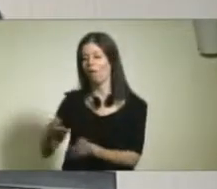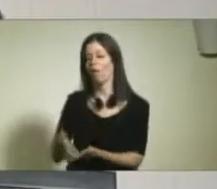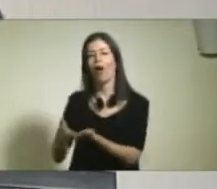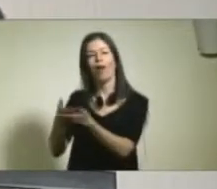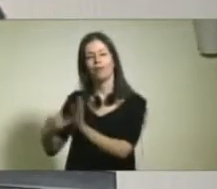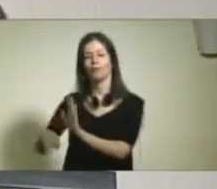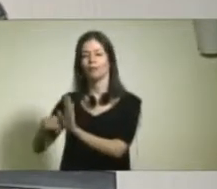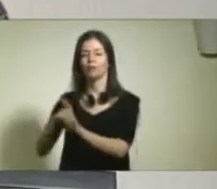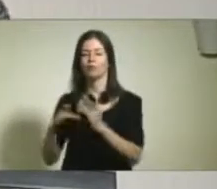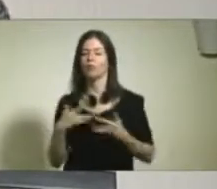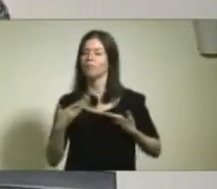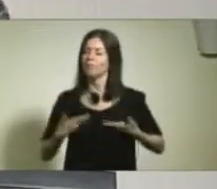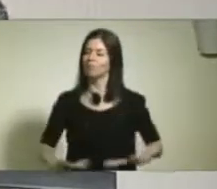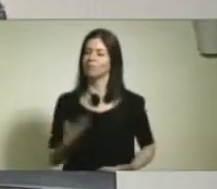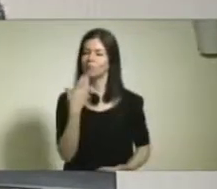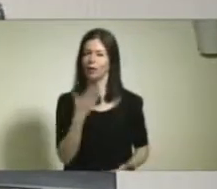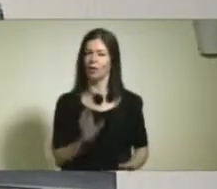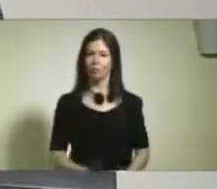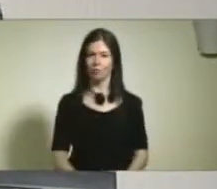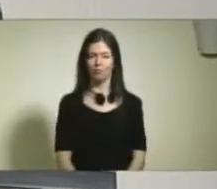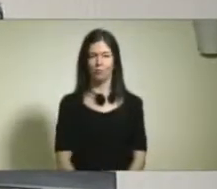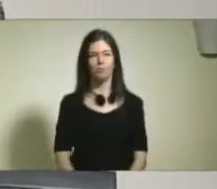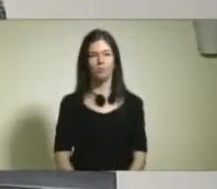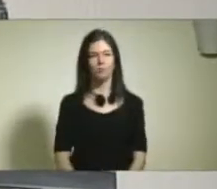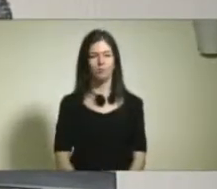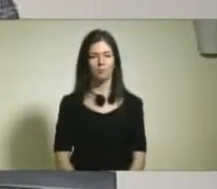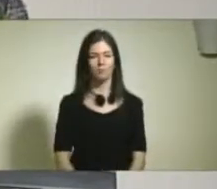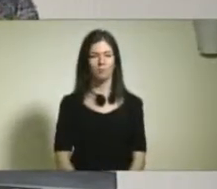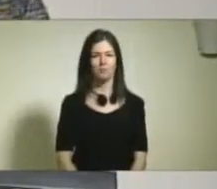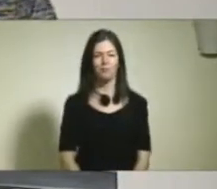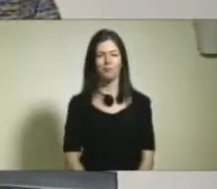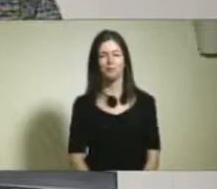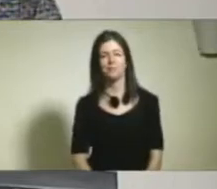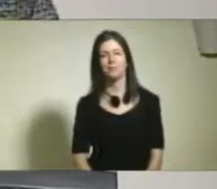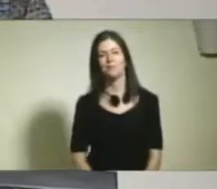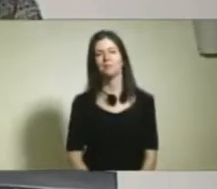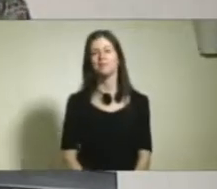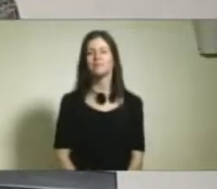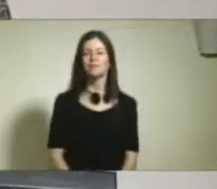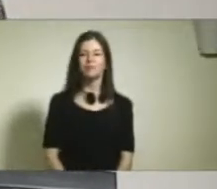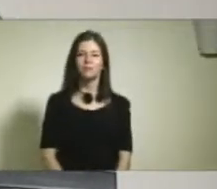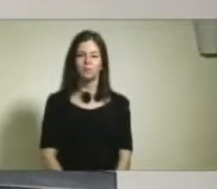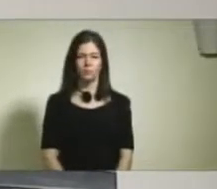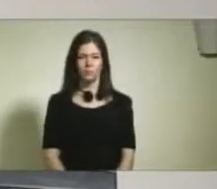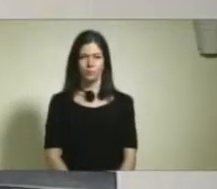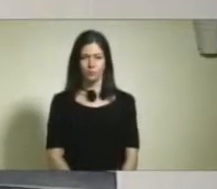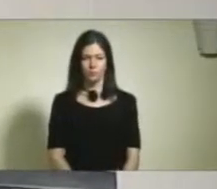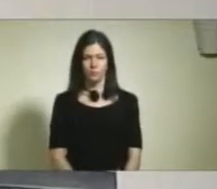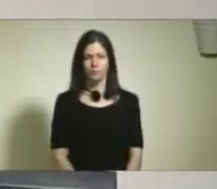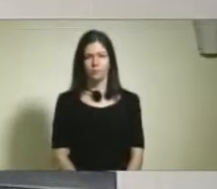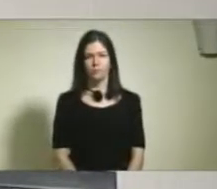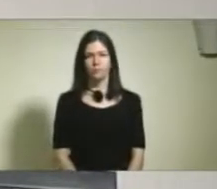ne pas être classé dans une catégorie. On a également créé un service